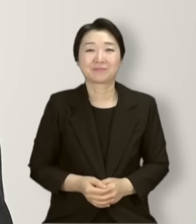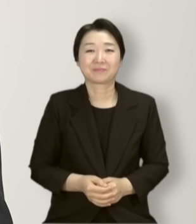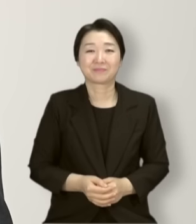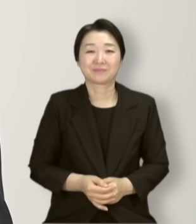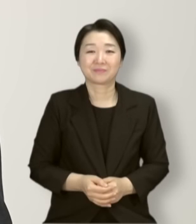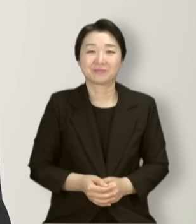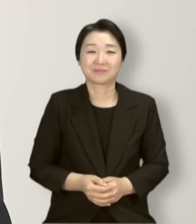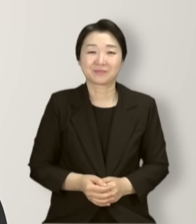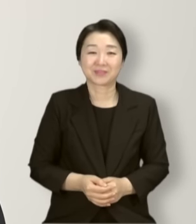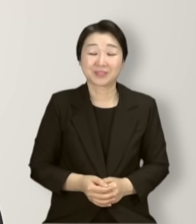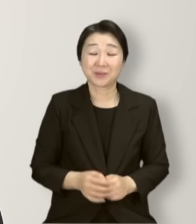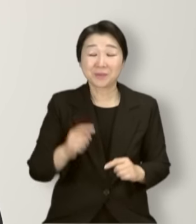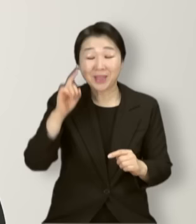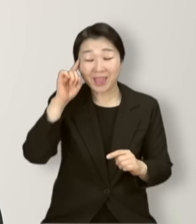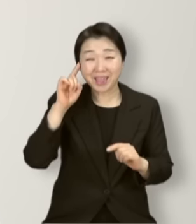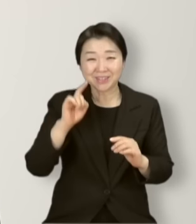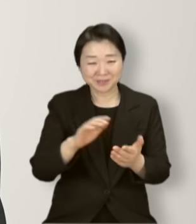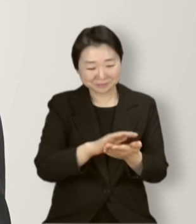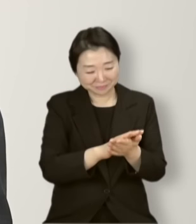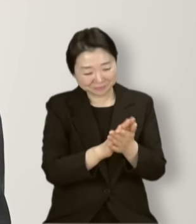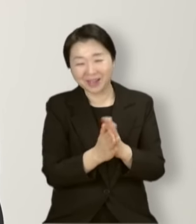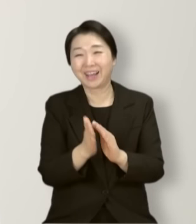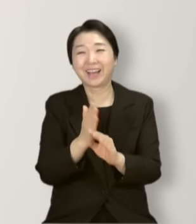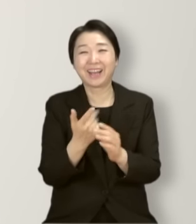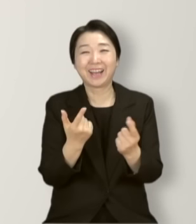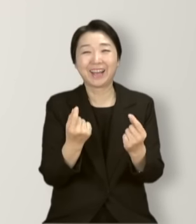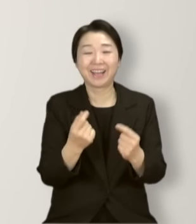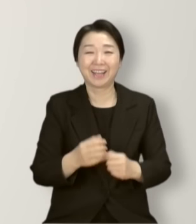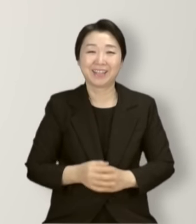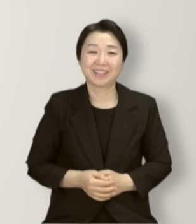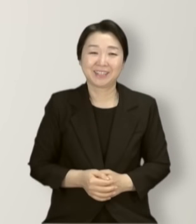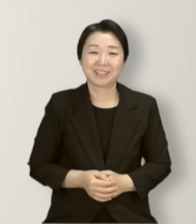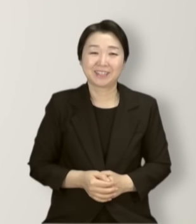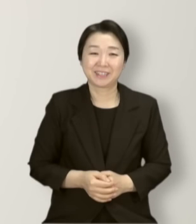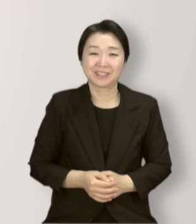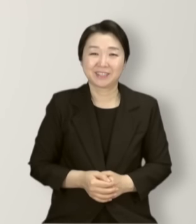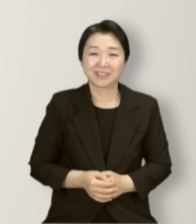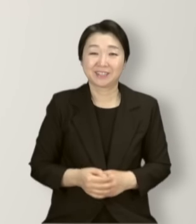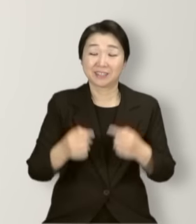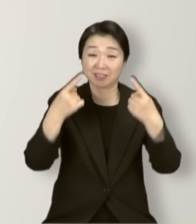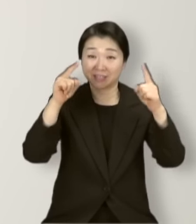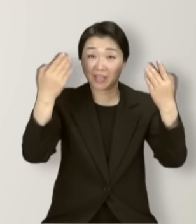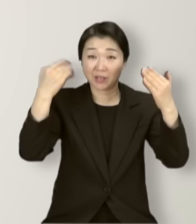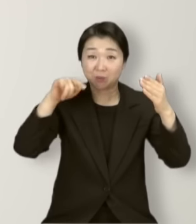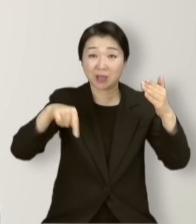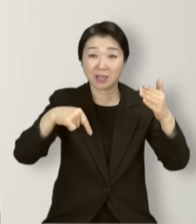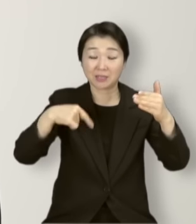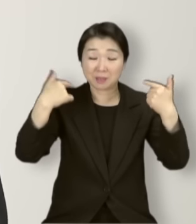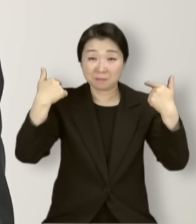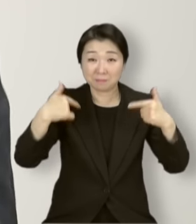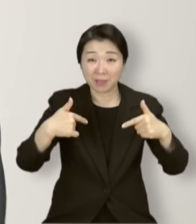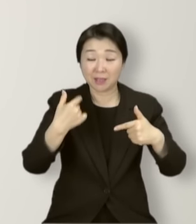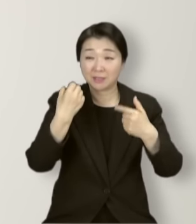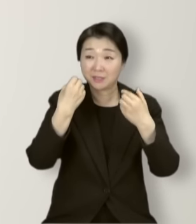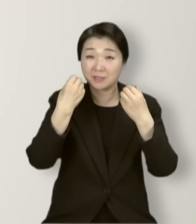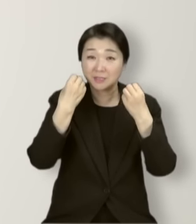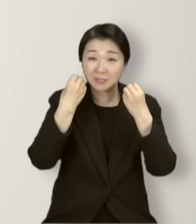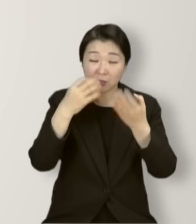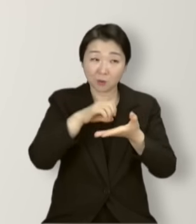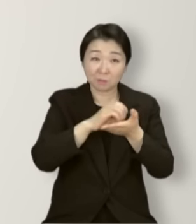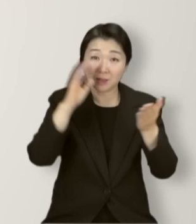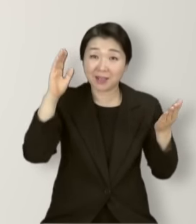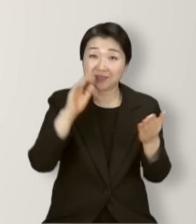예. 공사 중입니다. 예, 예, 그렇습니다. 네. 이 캠퍼스에서 매년 새로운 학생들을 만나잖아요. 예. 요즘에